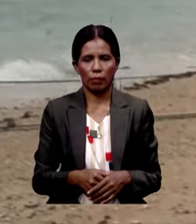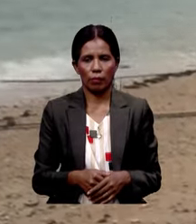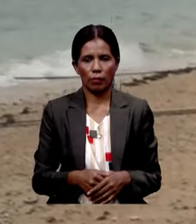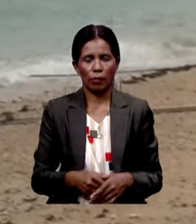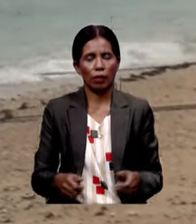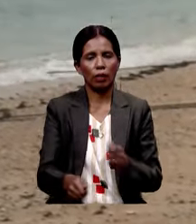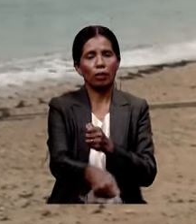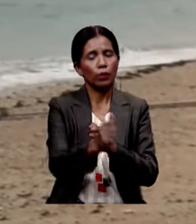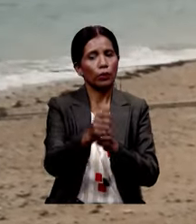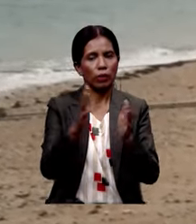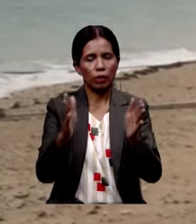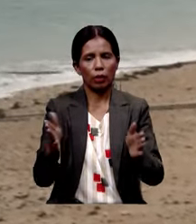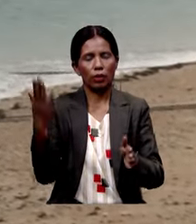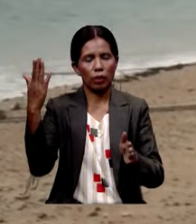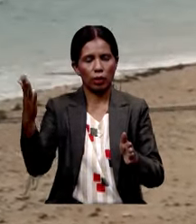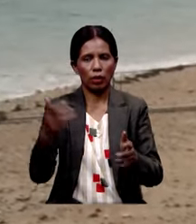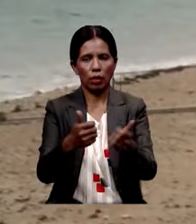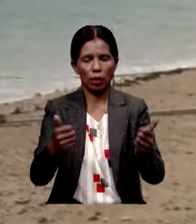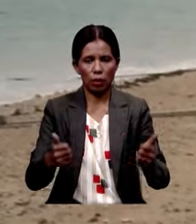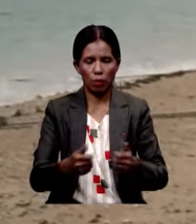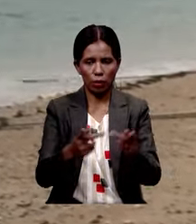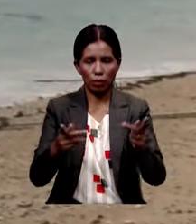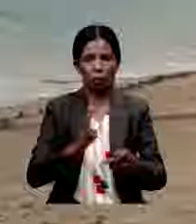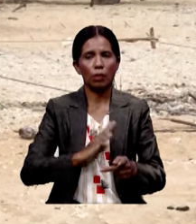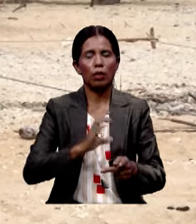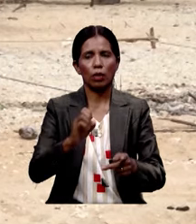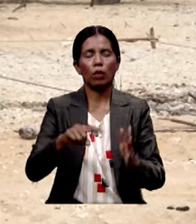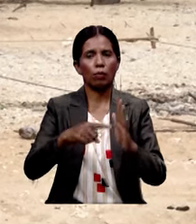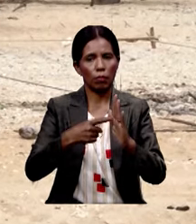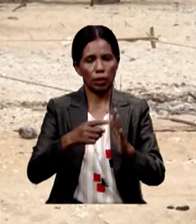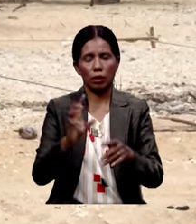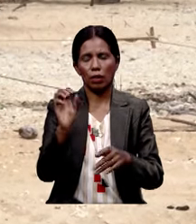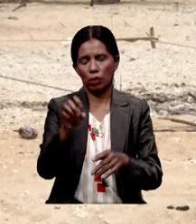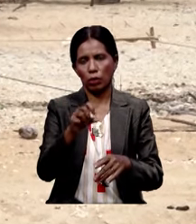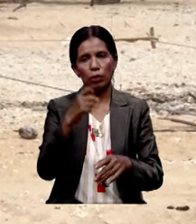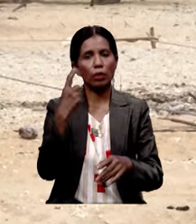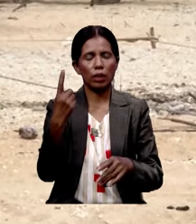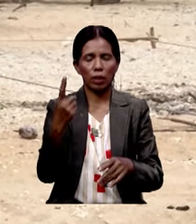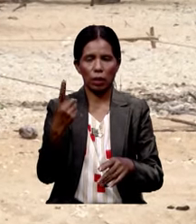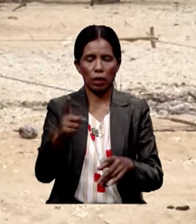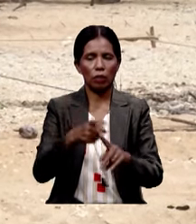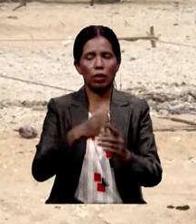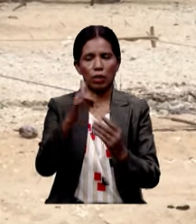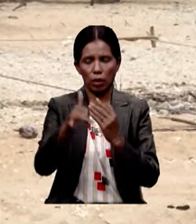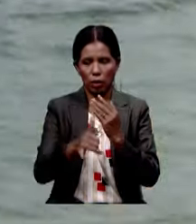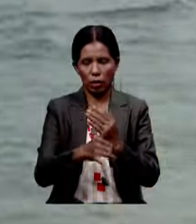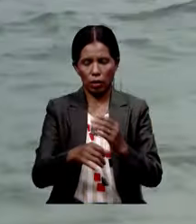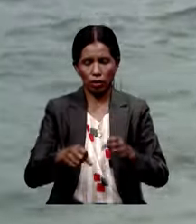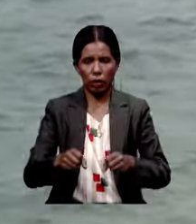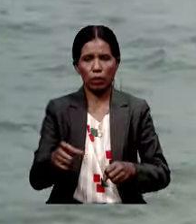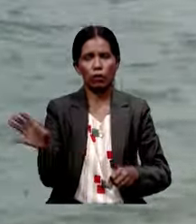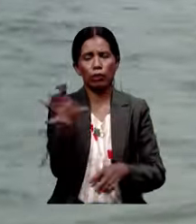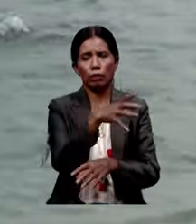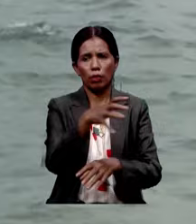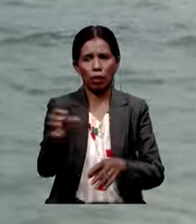Pescador ia aldea tasi suku Buruma pos administrativo baucau, hau si lorong sam resingi da fulan janeiro, to maio agora, anin makas, hodi halo